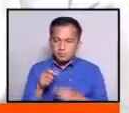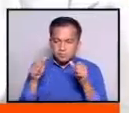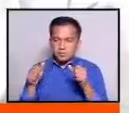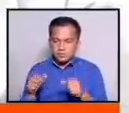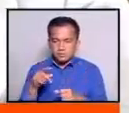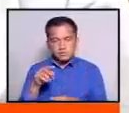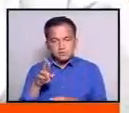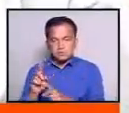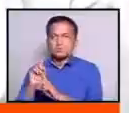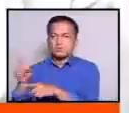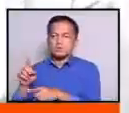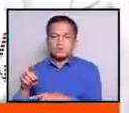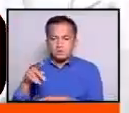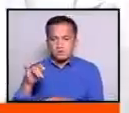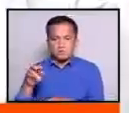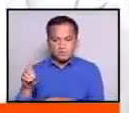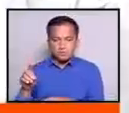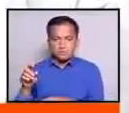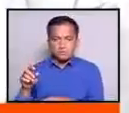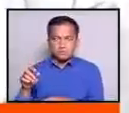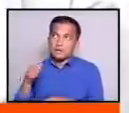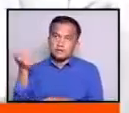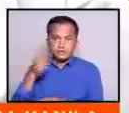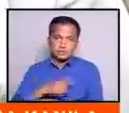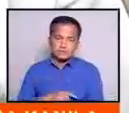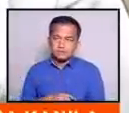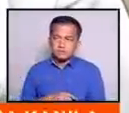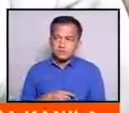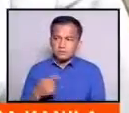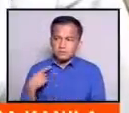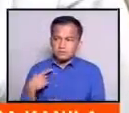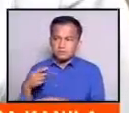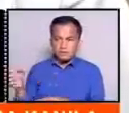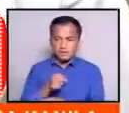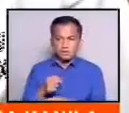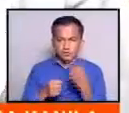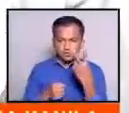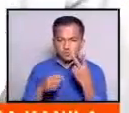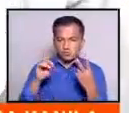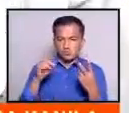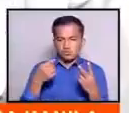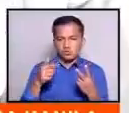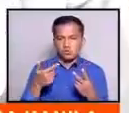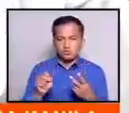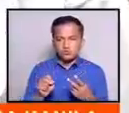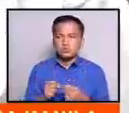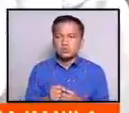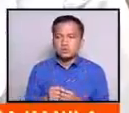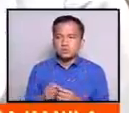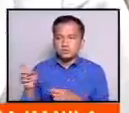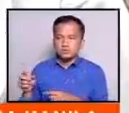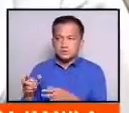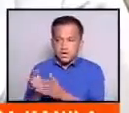of our rescues right now went to the pound the other day. So they got 2 dogs already.